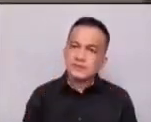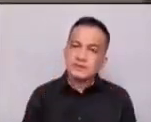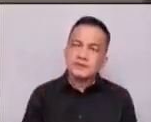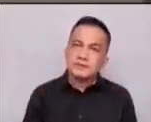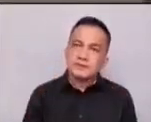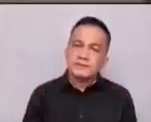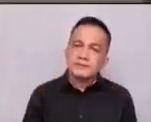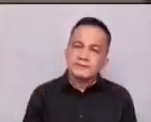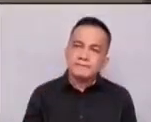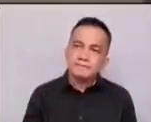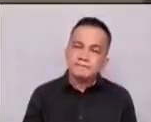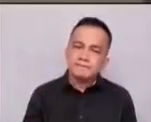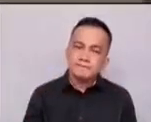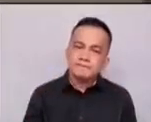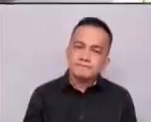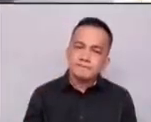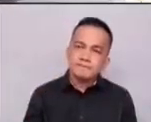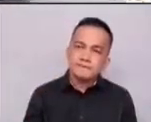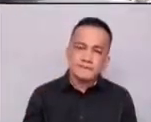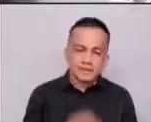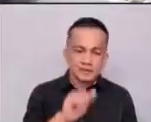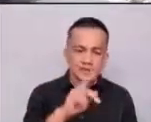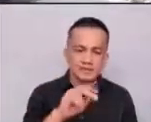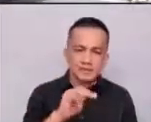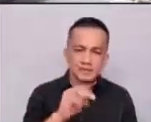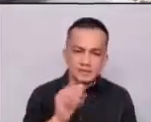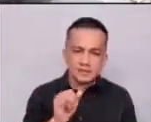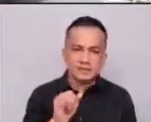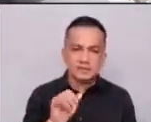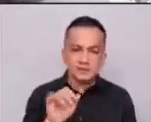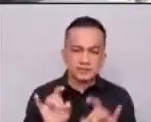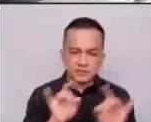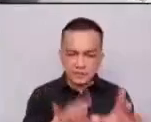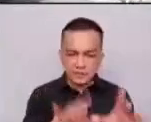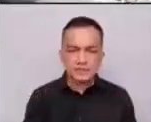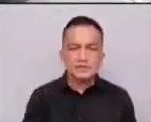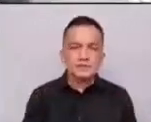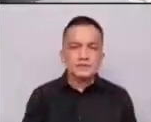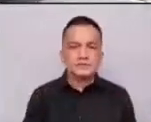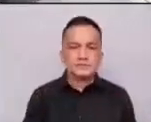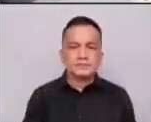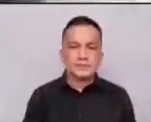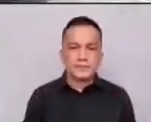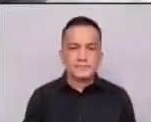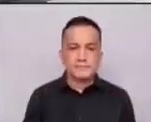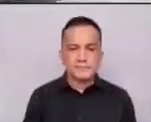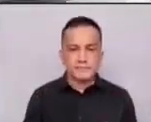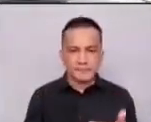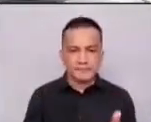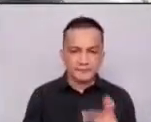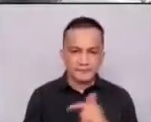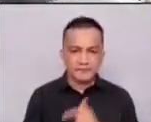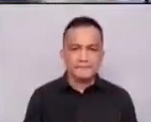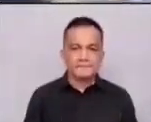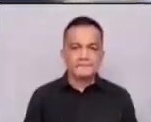pa? Albanese of Australia. Mela Lesmora para sa Morning Show ng Bayan, Rise and Shine, Pilipinas.